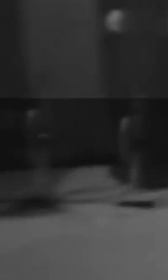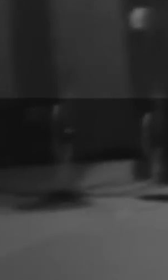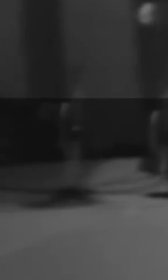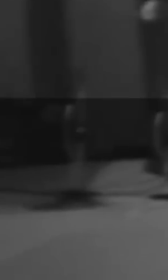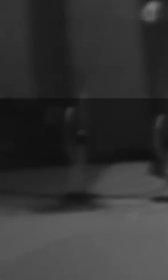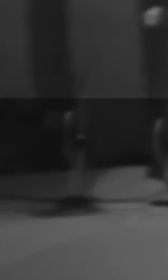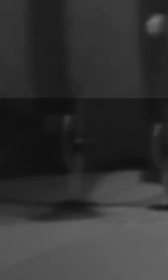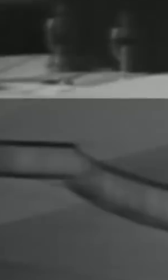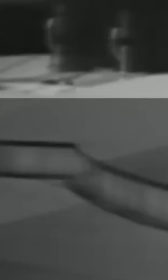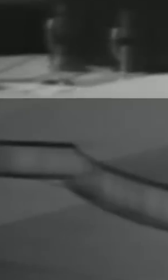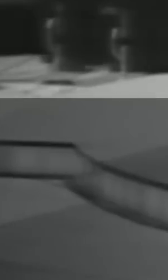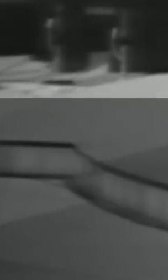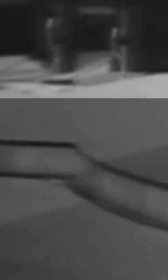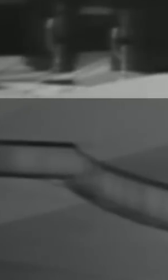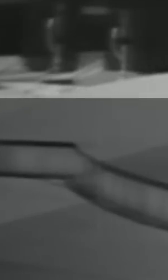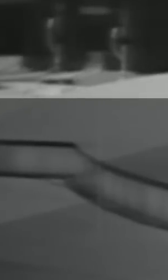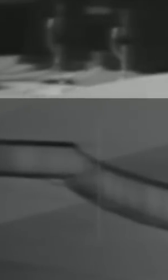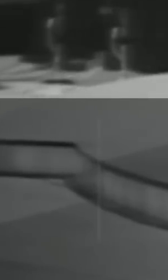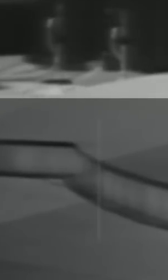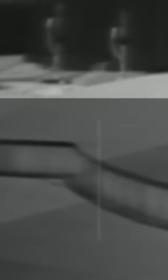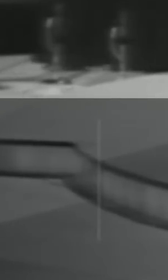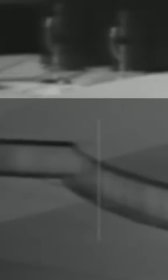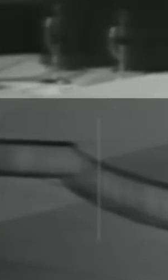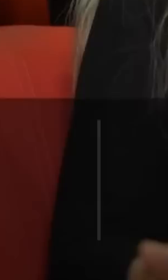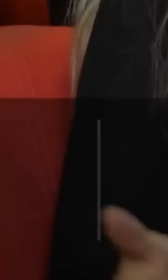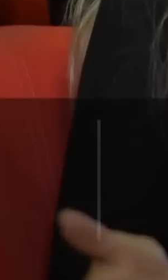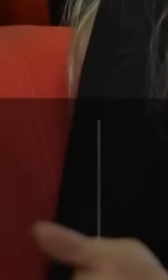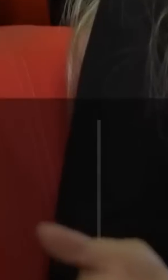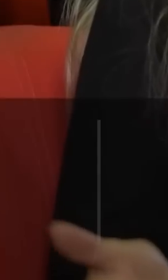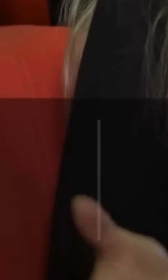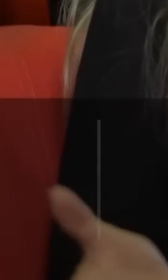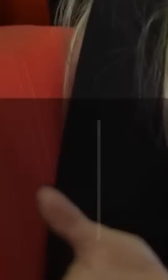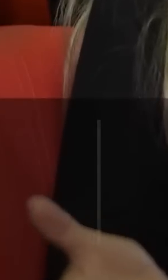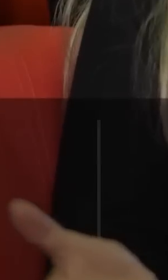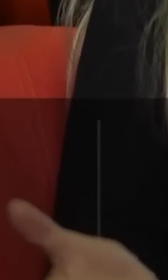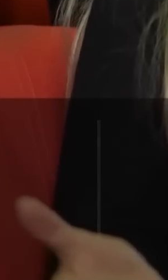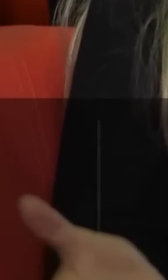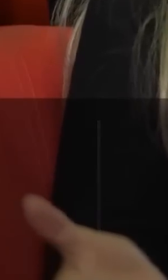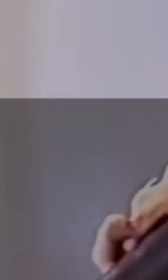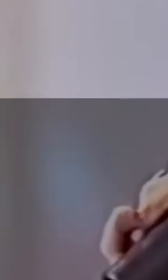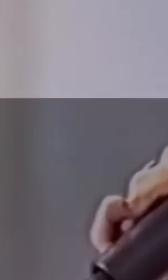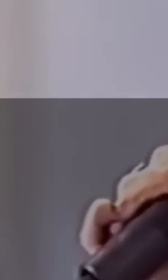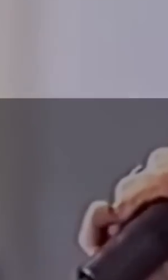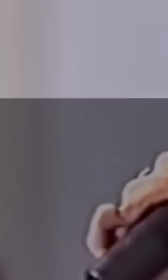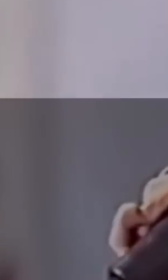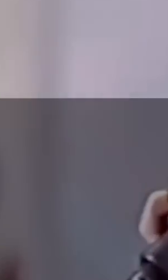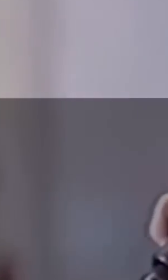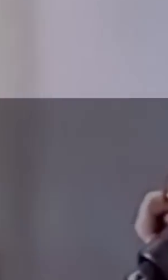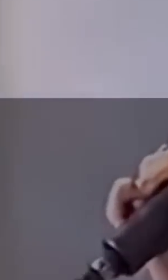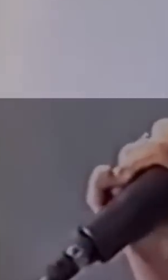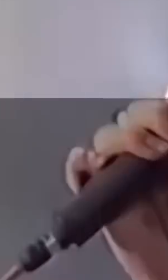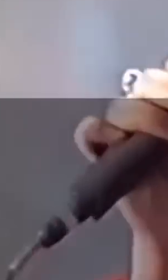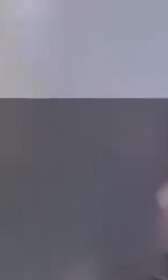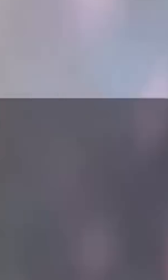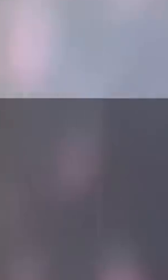היסטוריה באירוויזיון. הייתי די הרבה זמן במקום הראשון. לצערי, באה אנמרי דוד ולקחה את